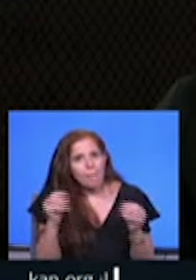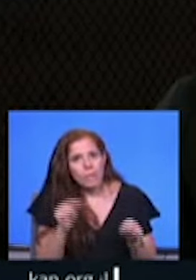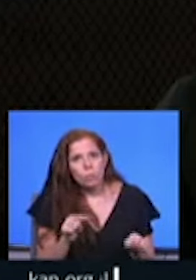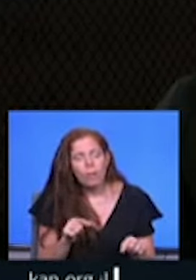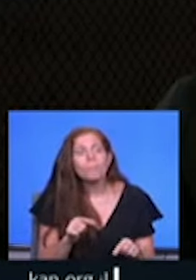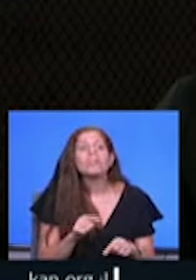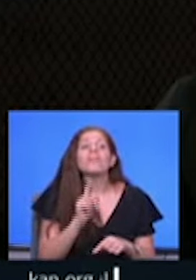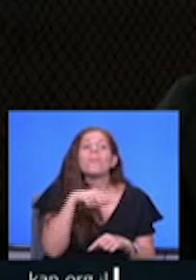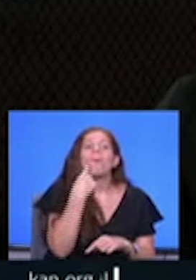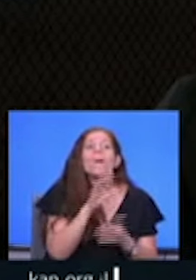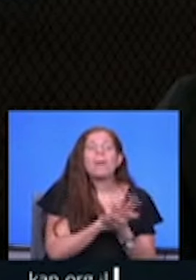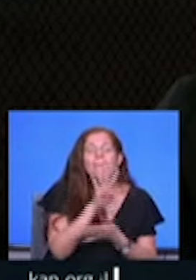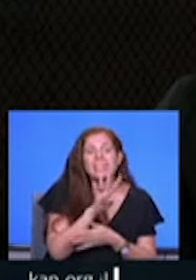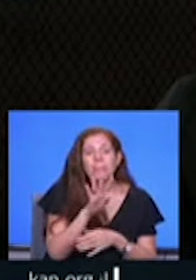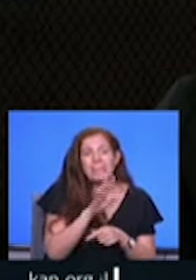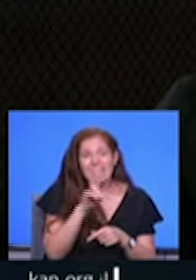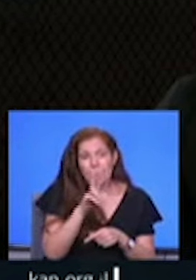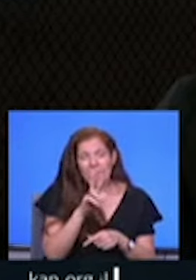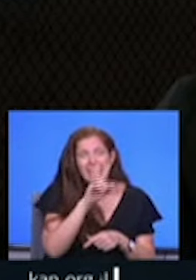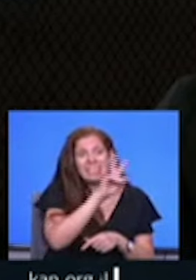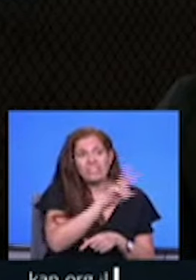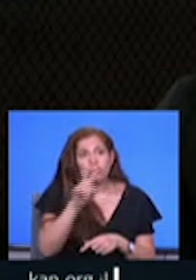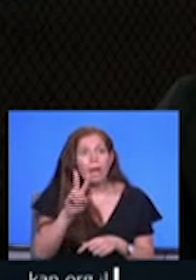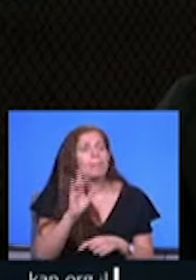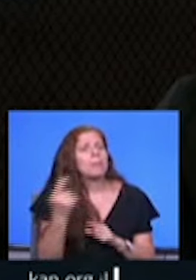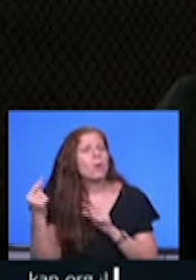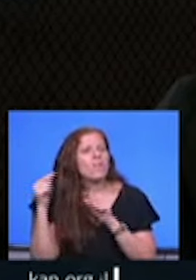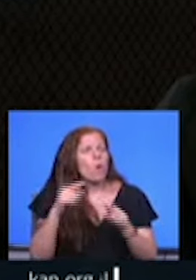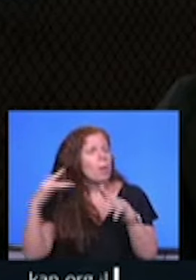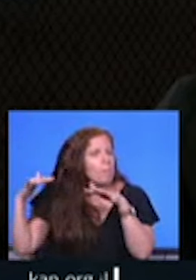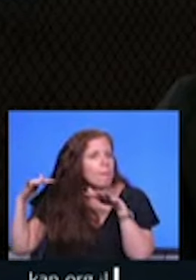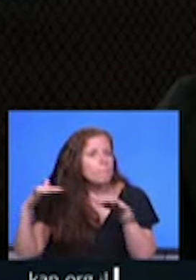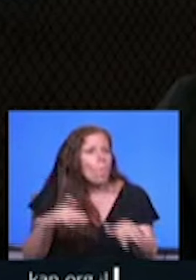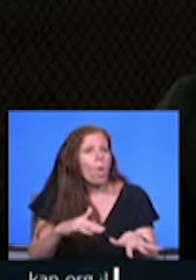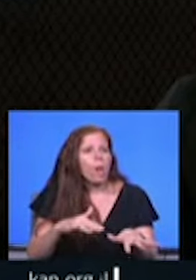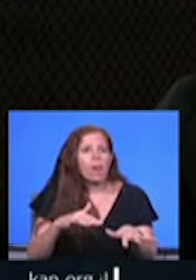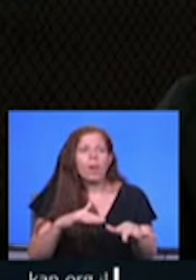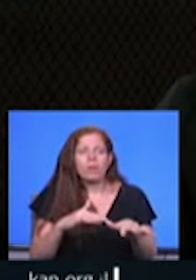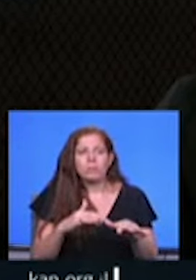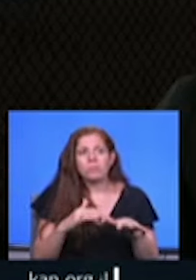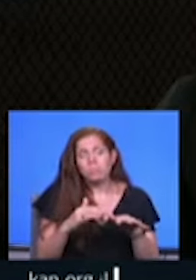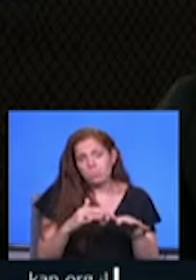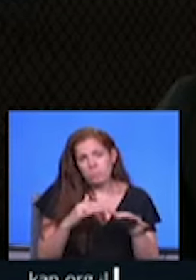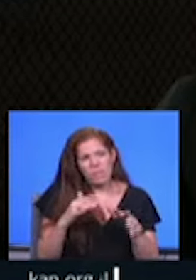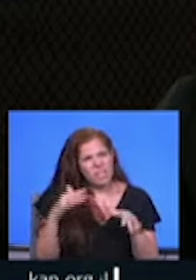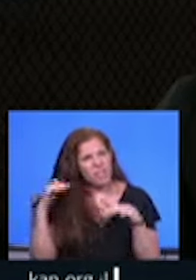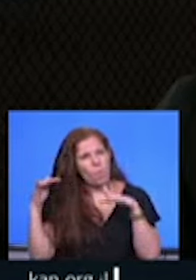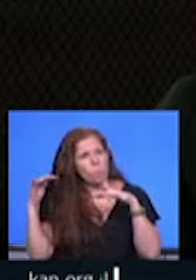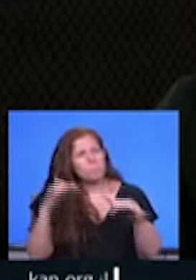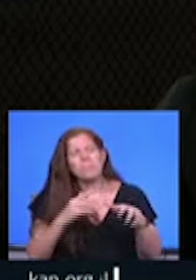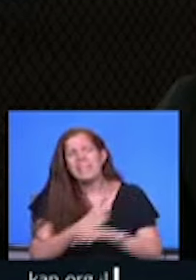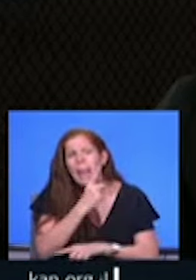בדצמבר 2022. אם נבוא אליכם במבול רועם, תופן הדר, כמו שכתוב בערבית, נבוא אליכם